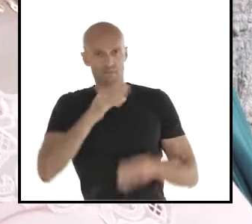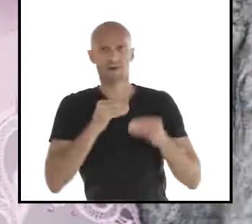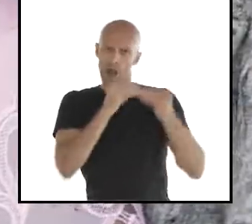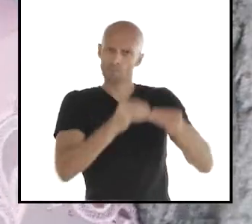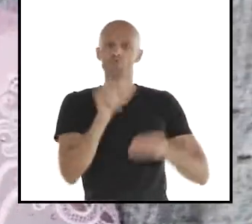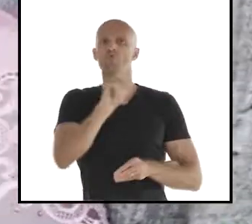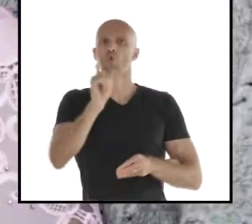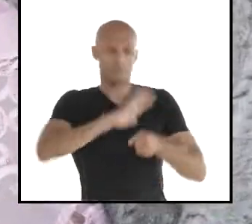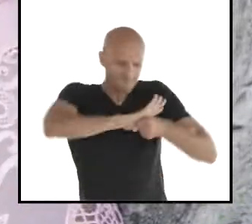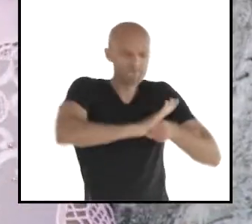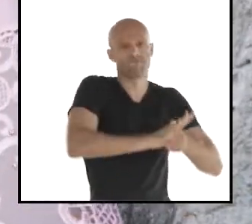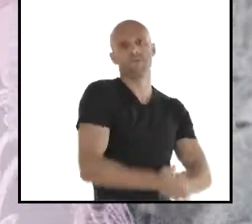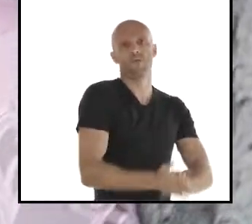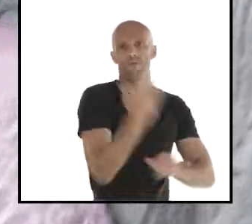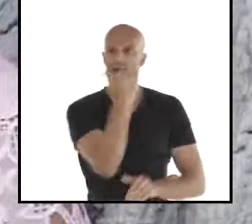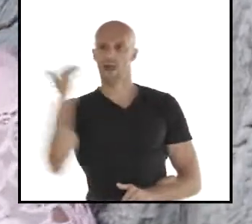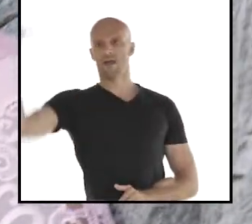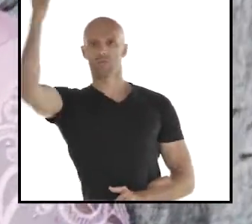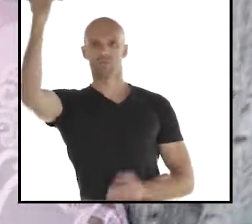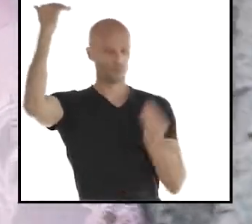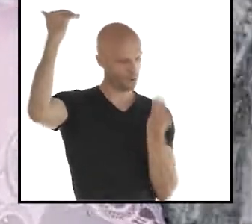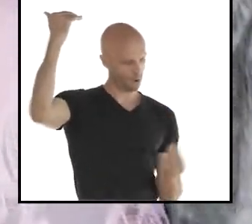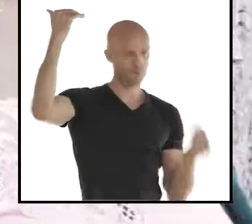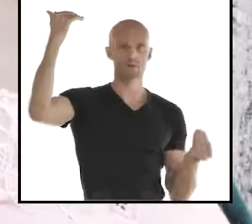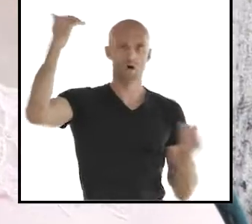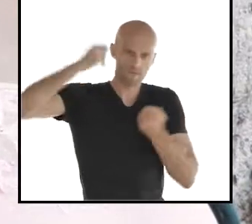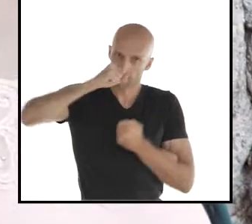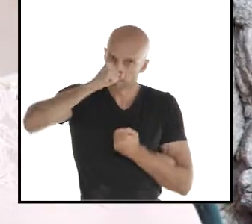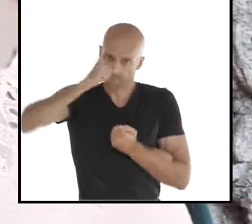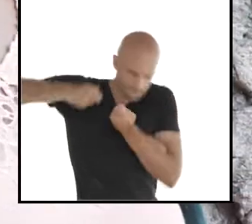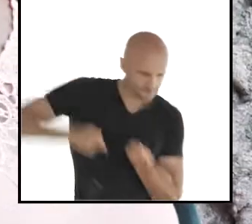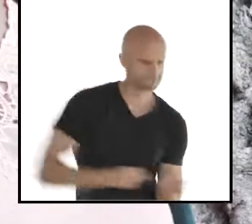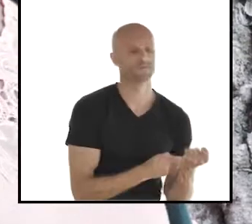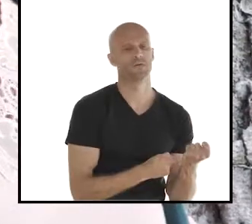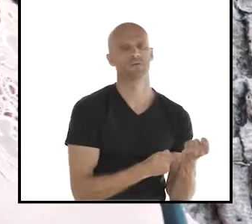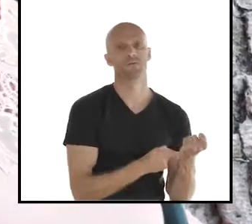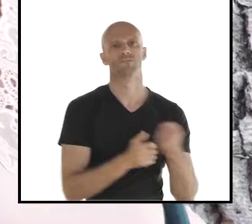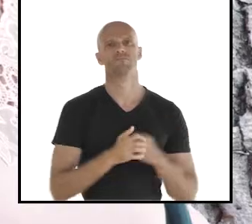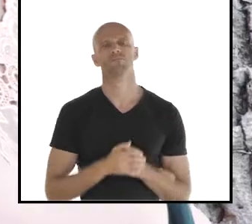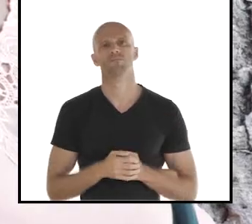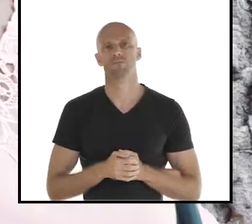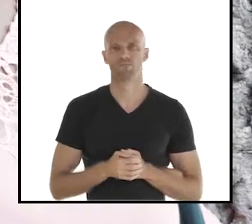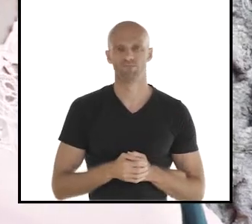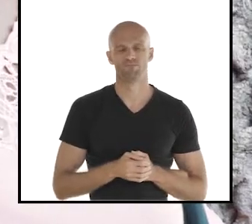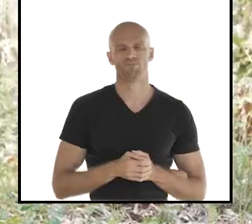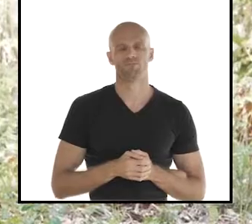être aimé. Geste manifeste de l'autorisation de pénétrer, de bafouer, de porter atteinte à son intimité.